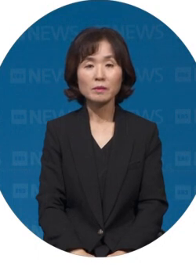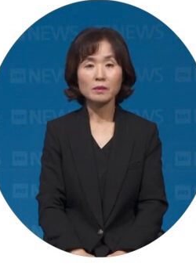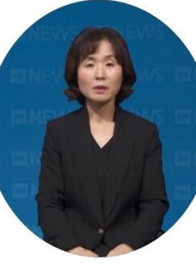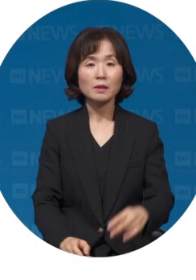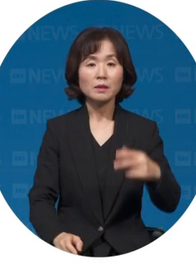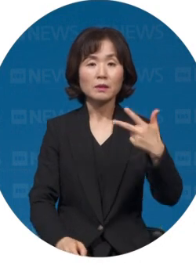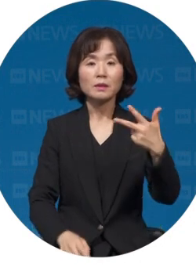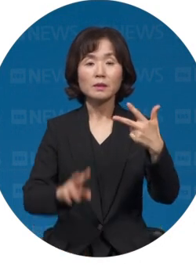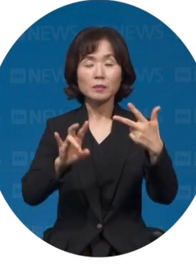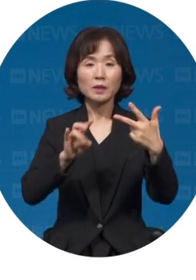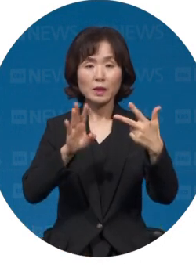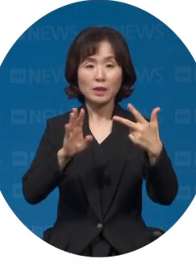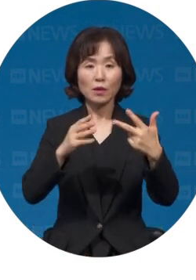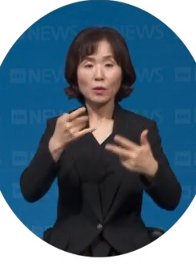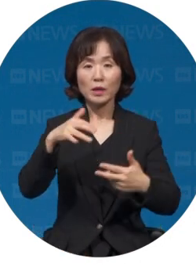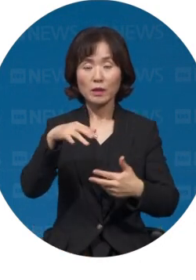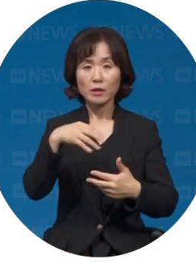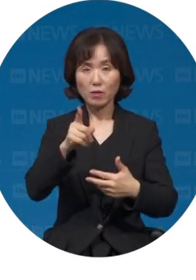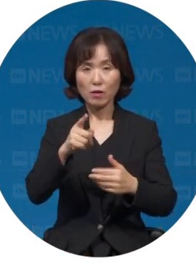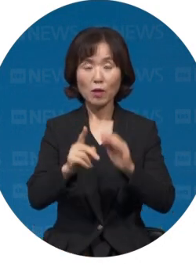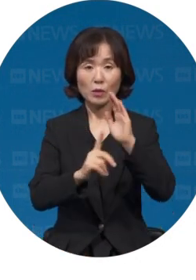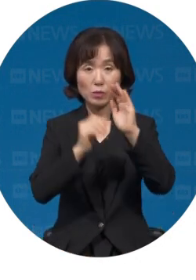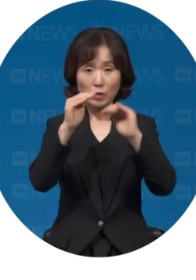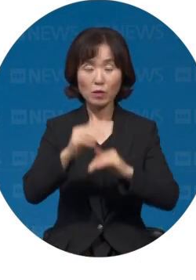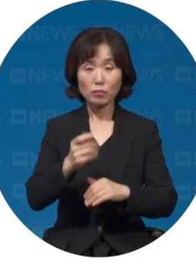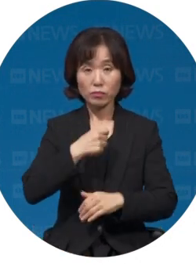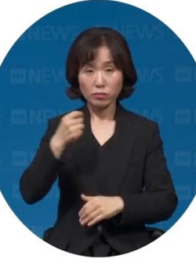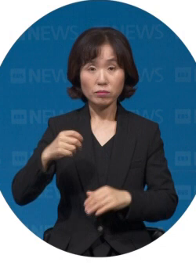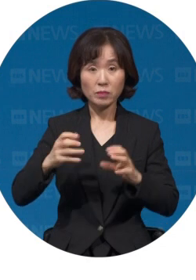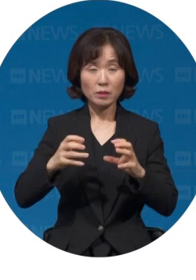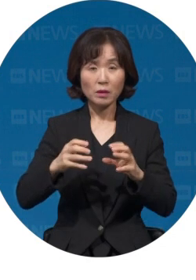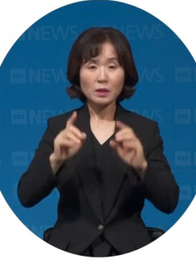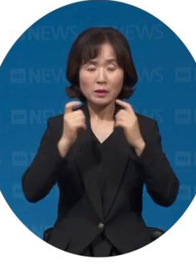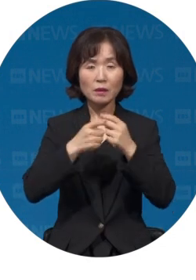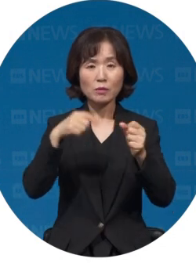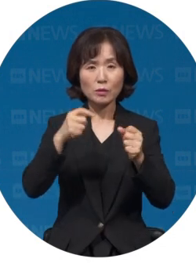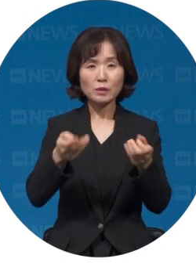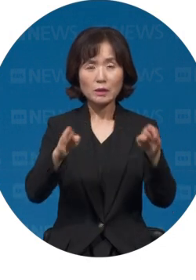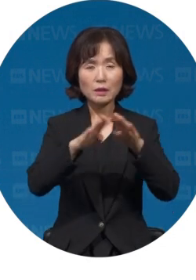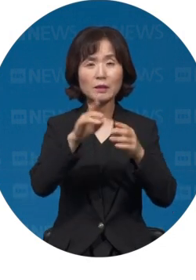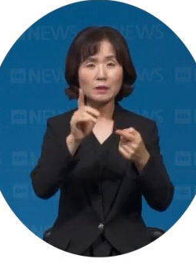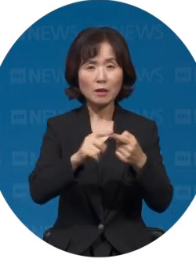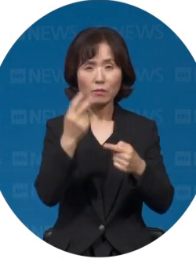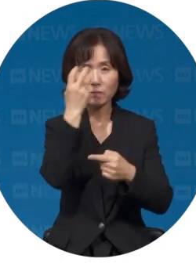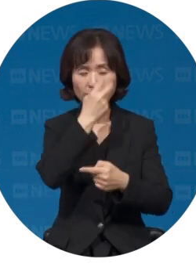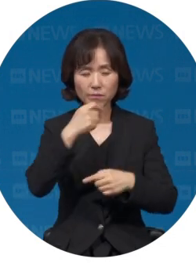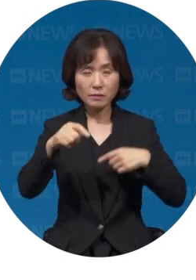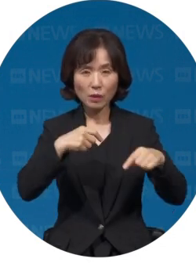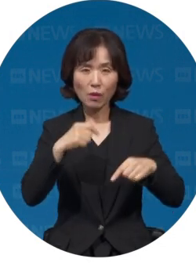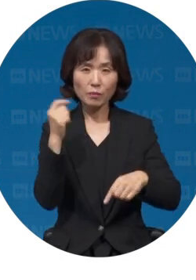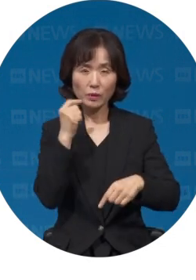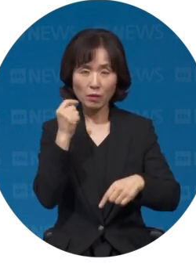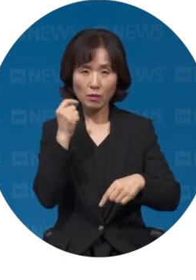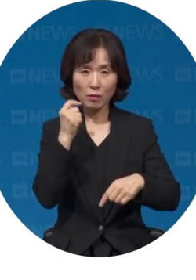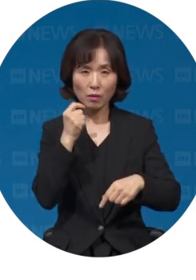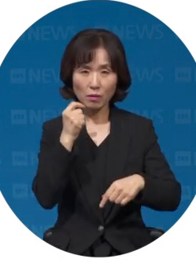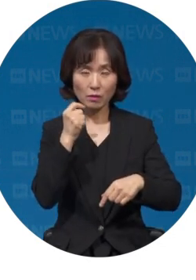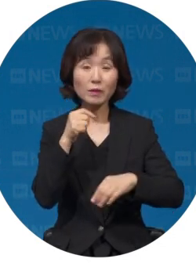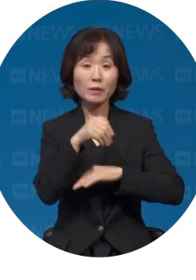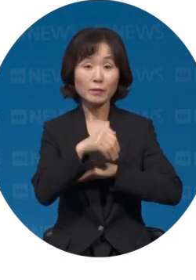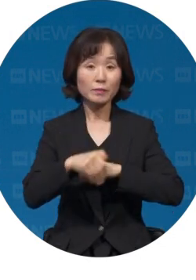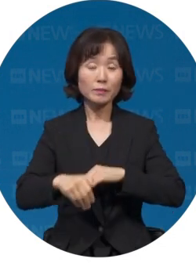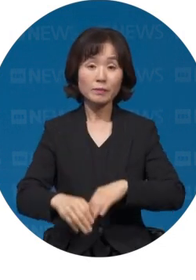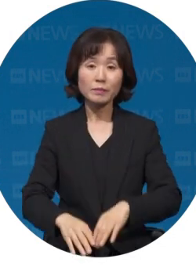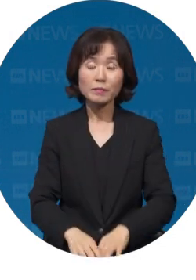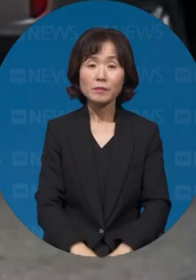지난달 24일 로이터 보도에 따르면 중국에서 사교육기관에 대한 관리와 감독이 엄격한 수준으로 강화될